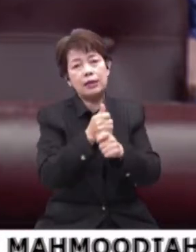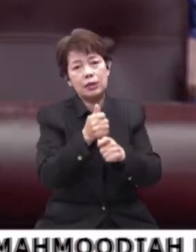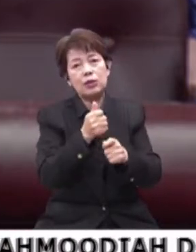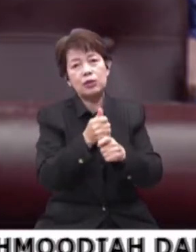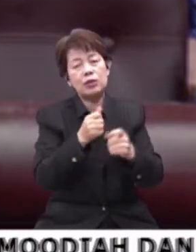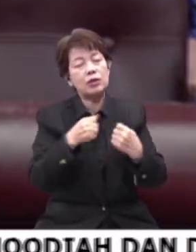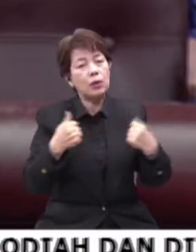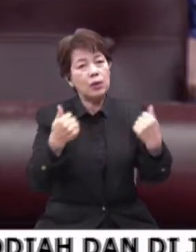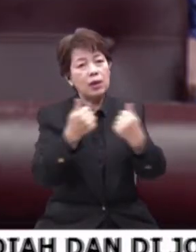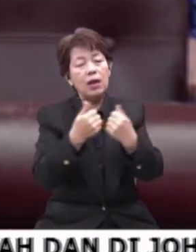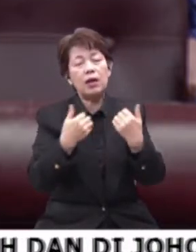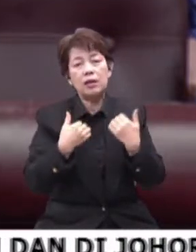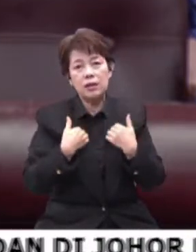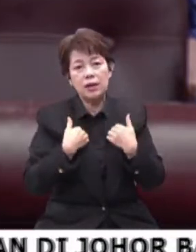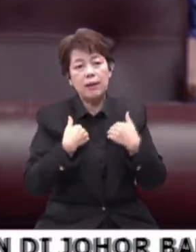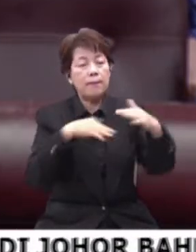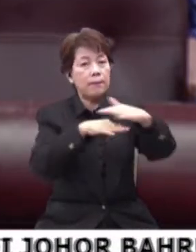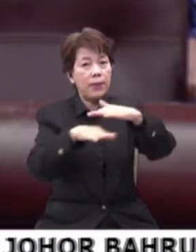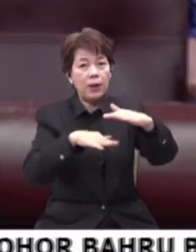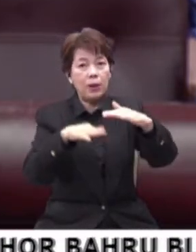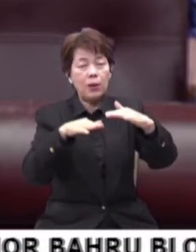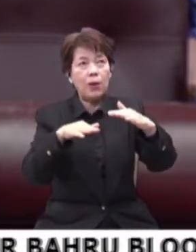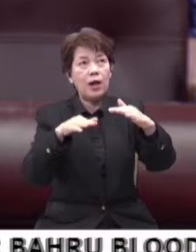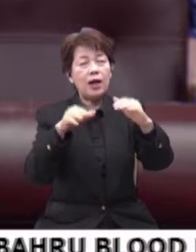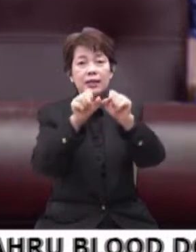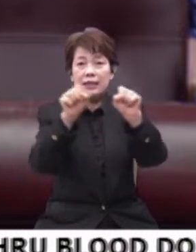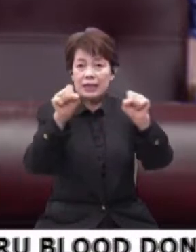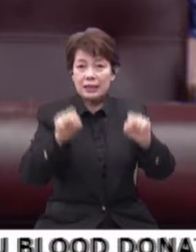bersama kita di bawah sistem